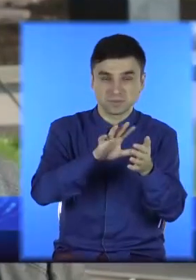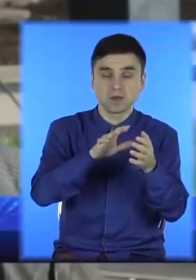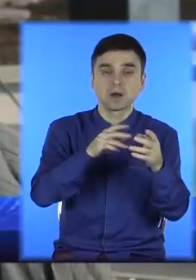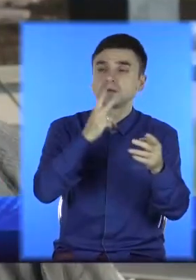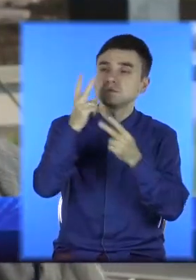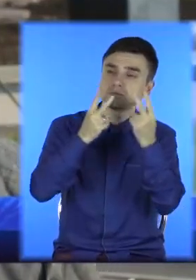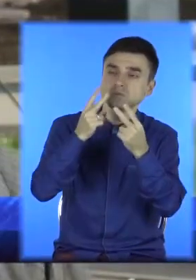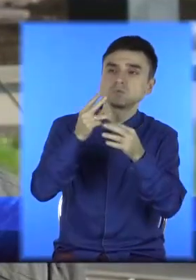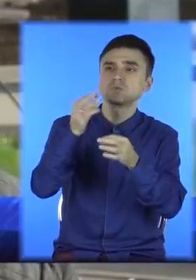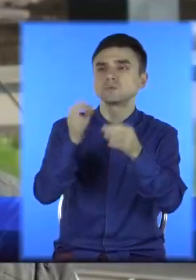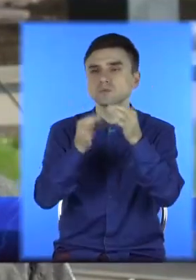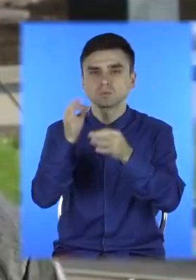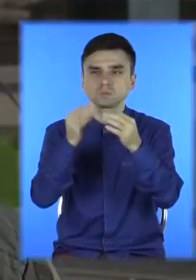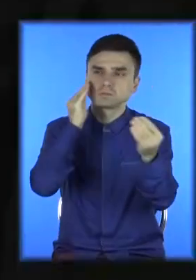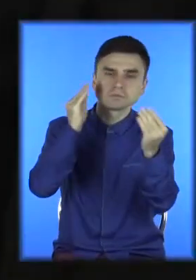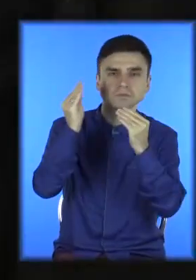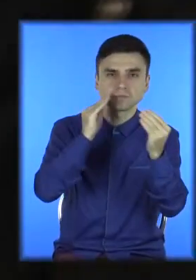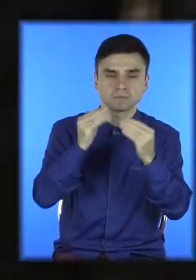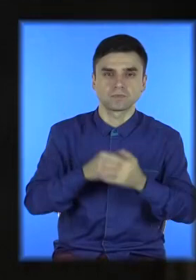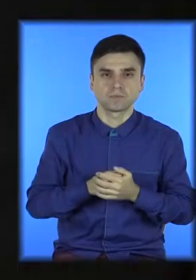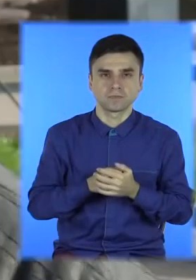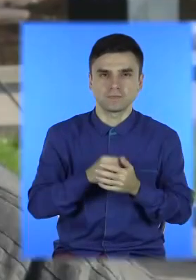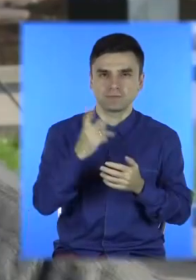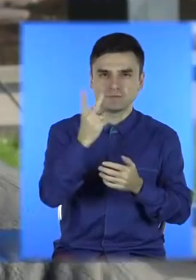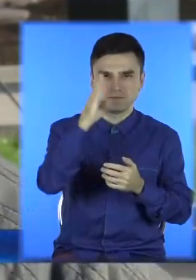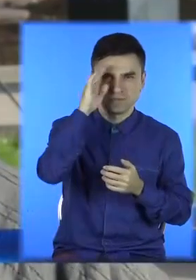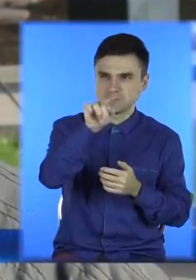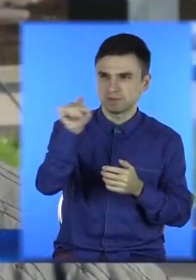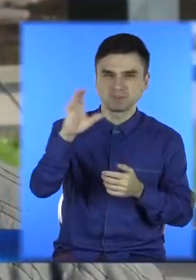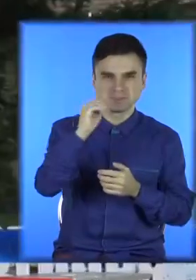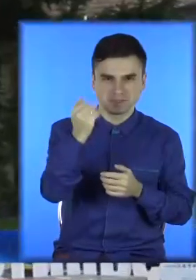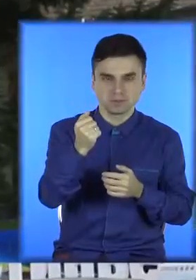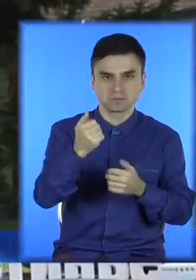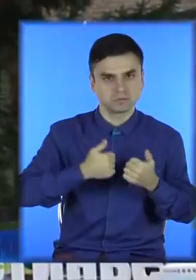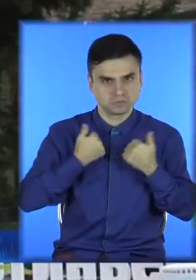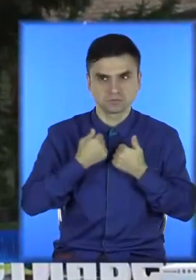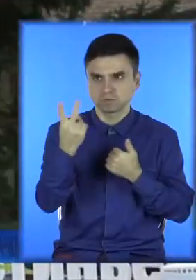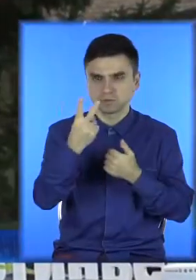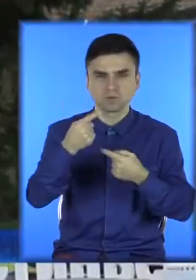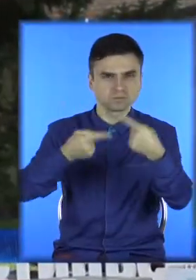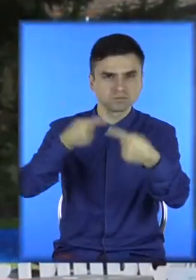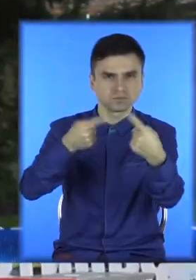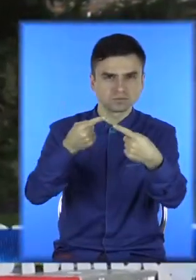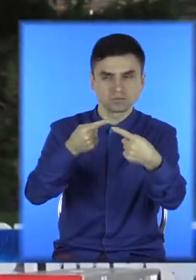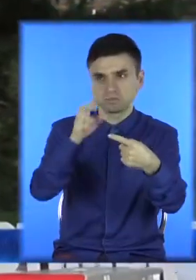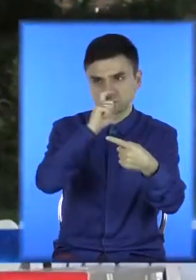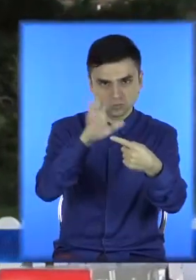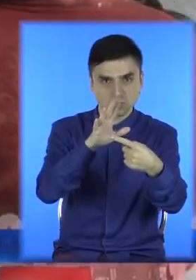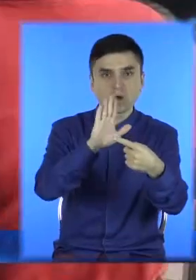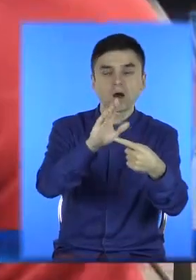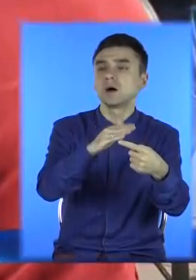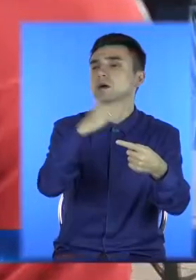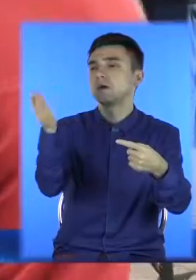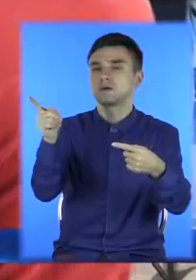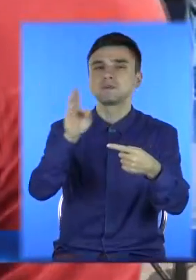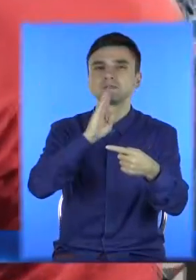собою. По-своєму неплохо, але Вікторія краще їх. Є всі 12 балів. Переможниця осіннього караока від «Метінвестпромсервіс»